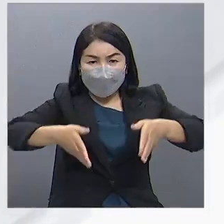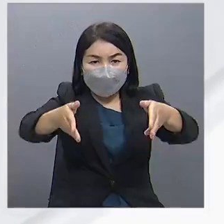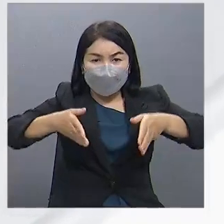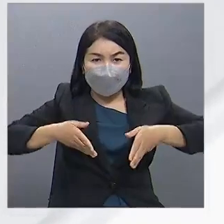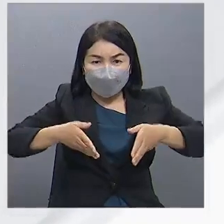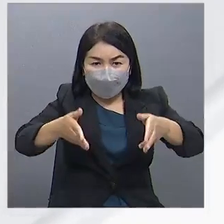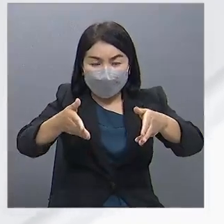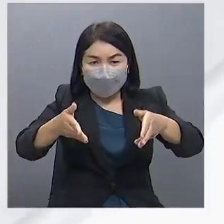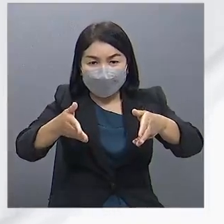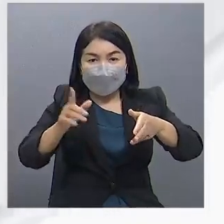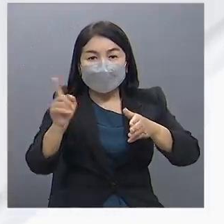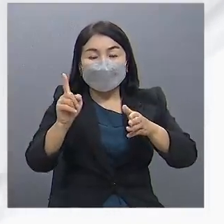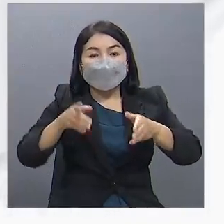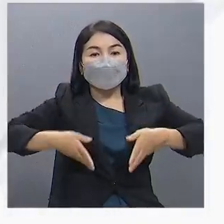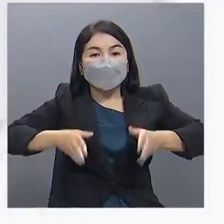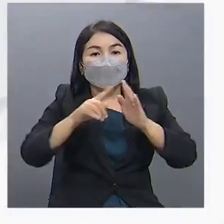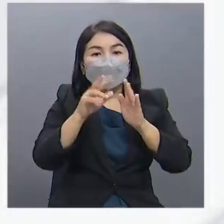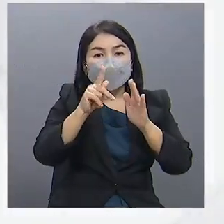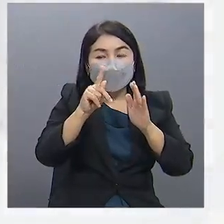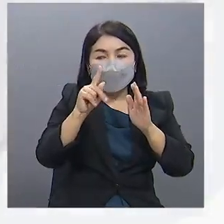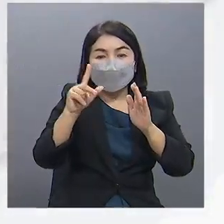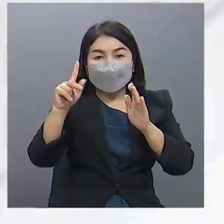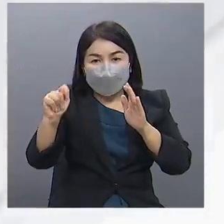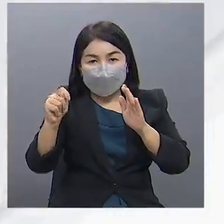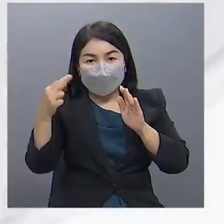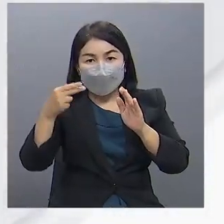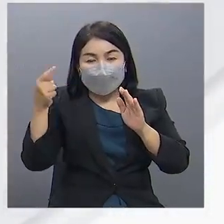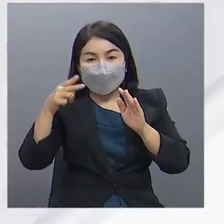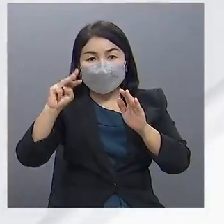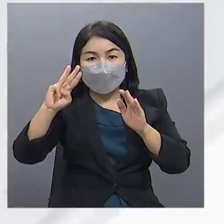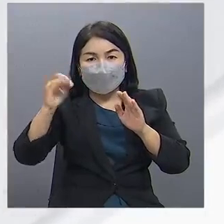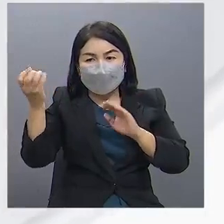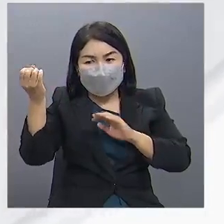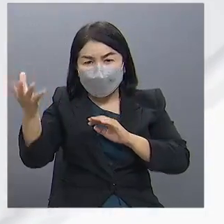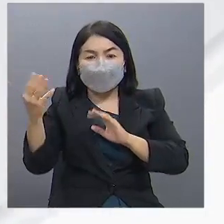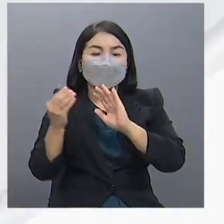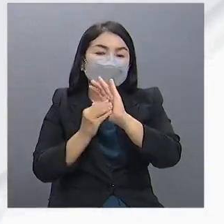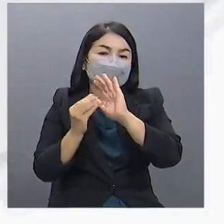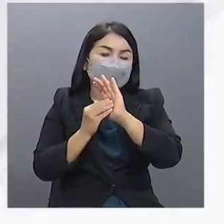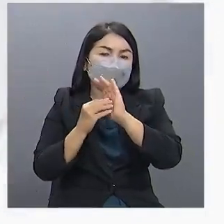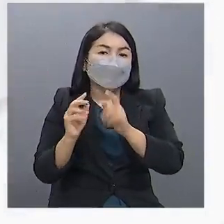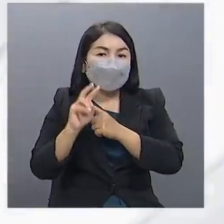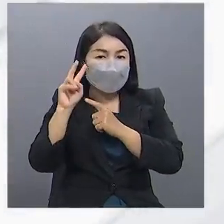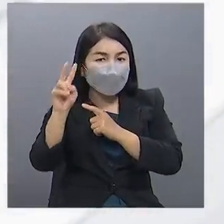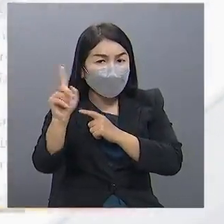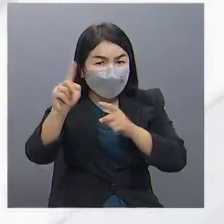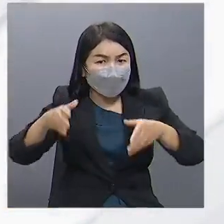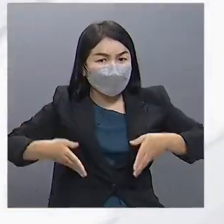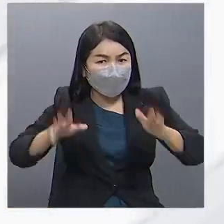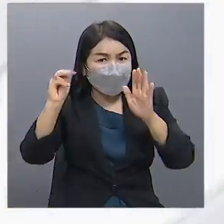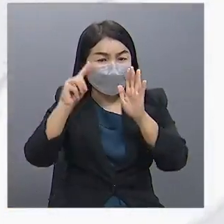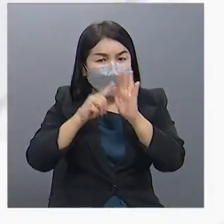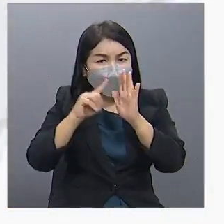ทวีวัฒนานะคะ73ไมโครกรัมต่อลูกบาศก์เมตรสูงที่สุดในกรุงเทพนะคะต่อมาก็คือริมถนนมาเจริญเขตหนองแข